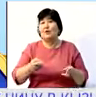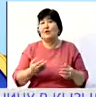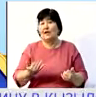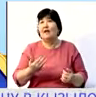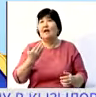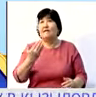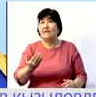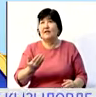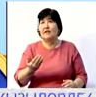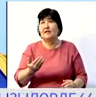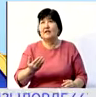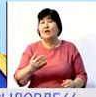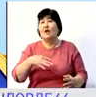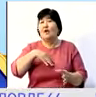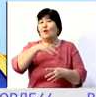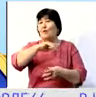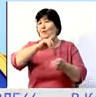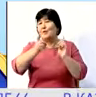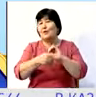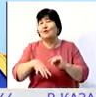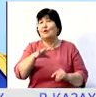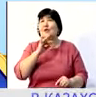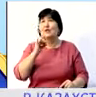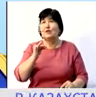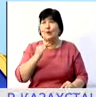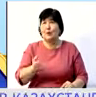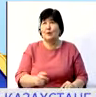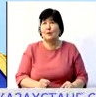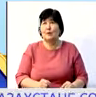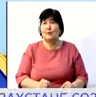Вы перевернули всю эту историю,